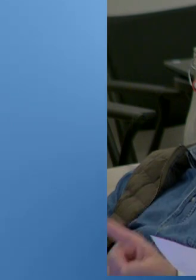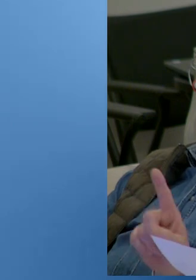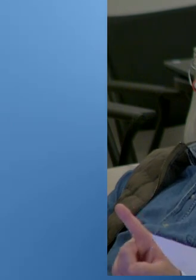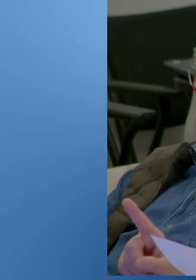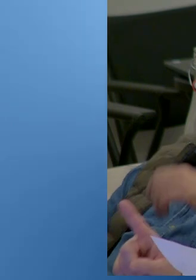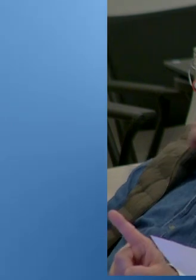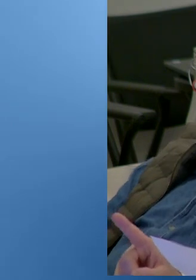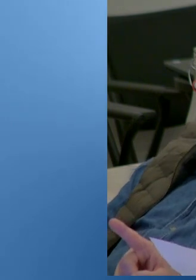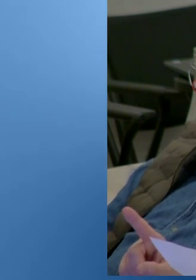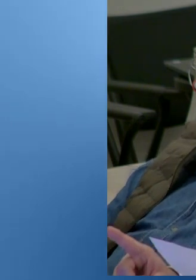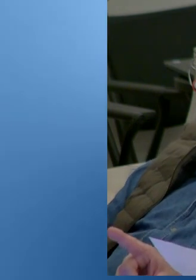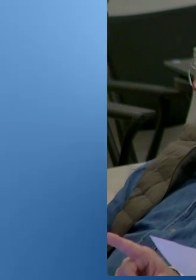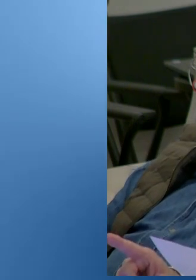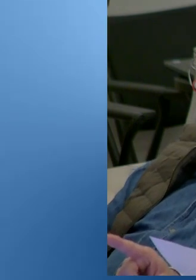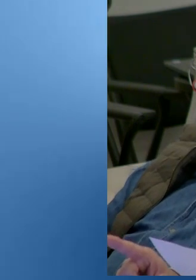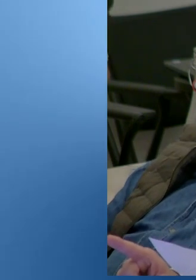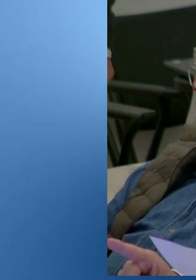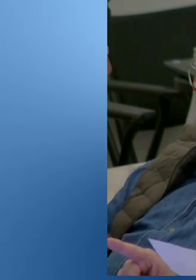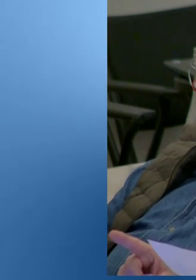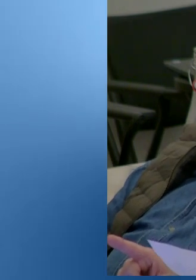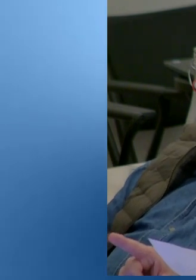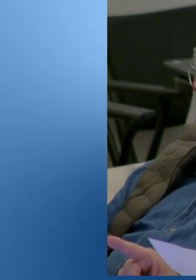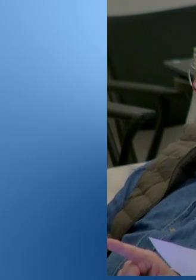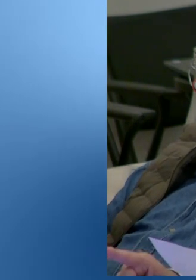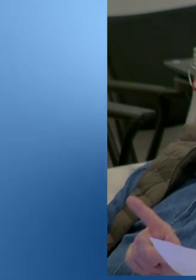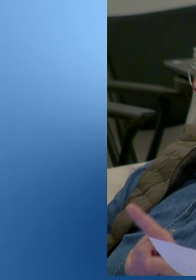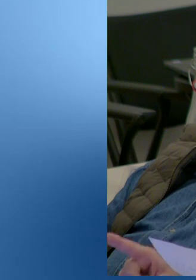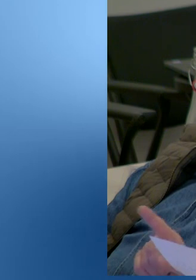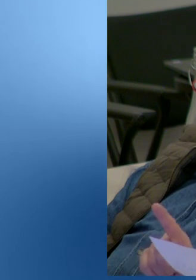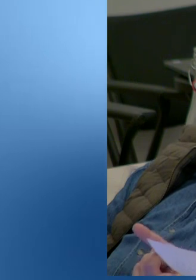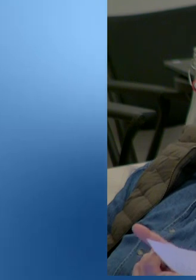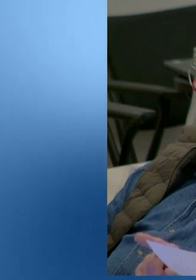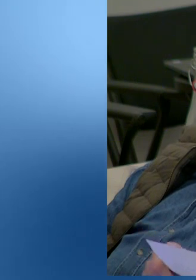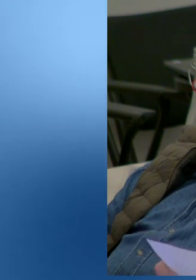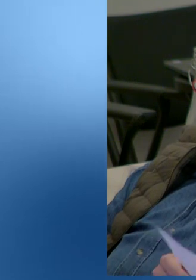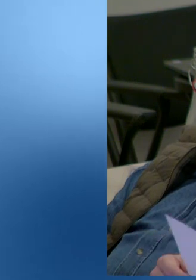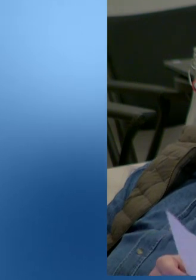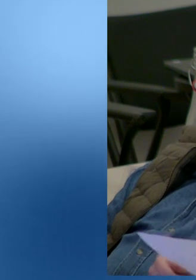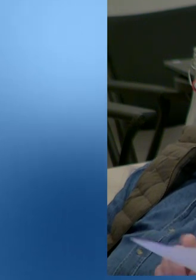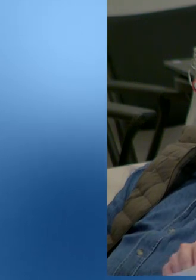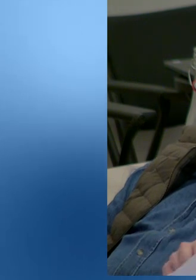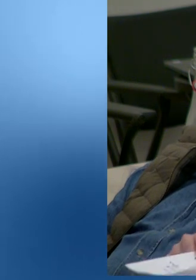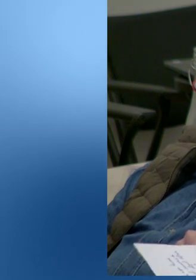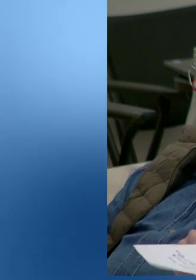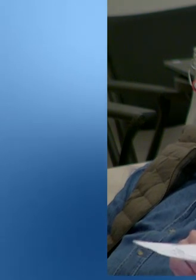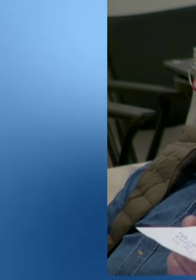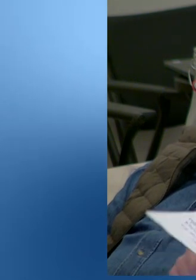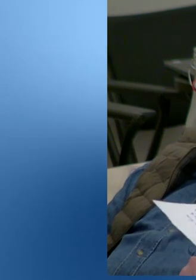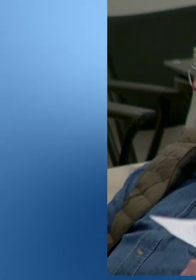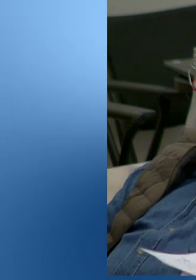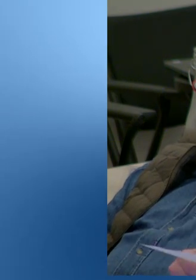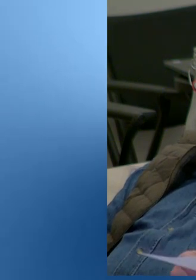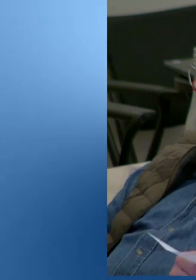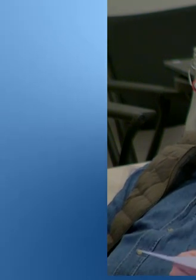moyens humains et matériels nécessaires à la réalisation sont des obligations définies dans la convention voilà donc euh